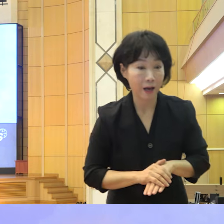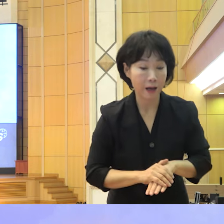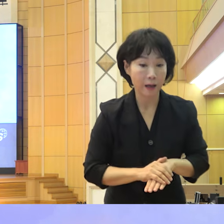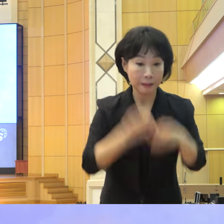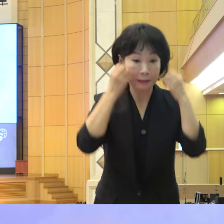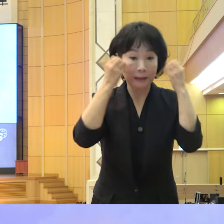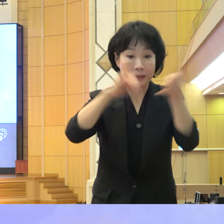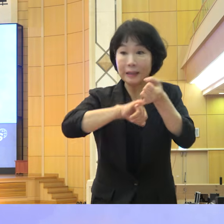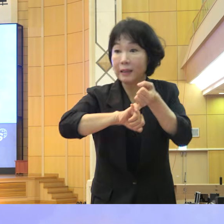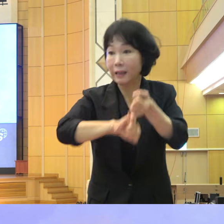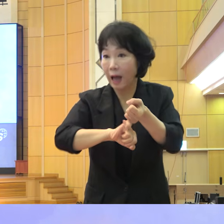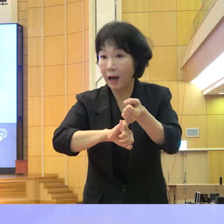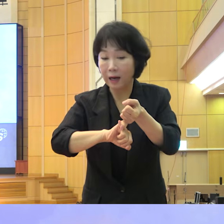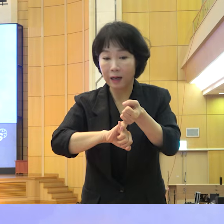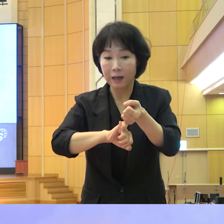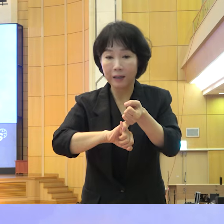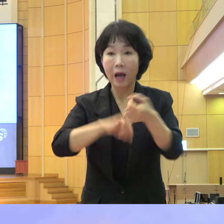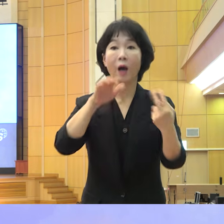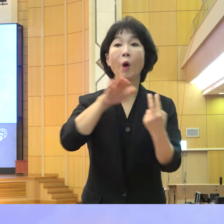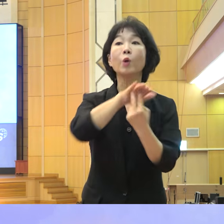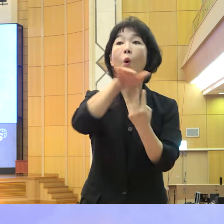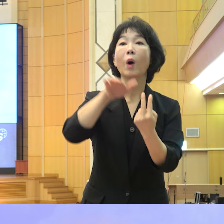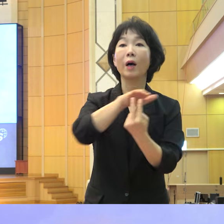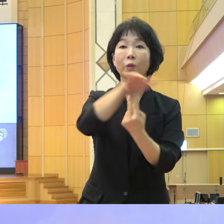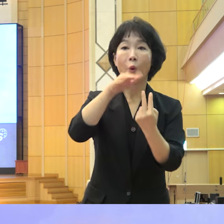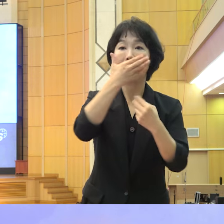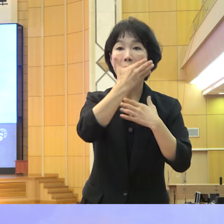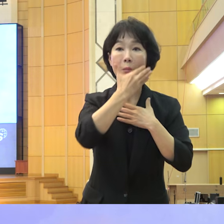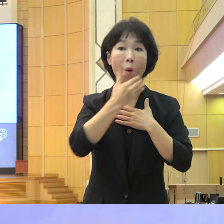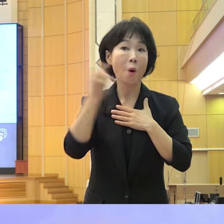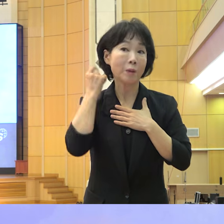신약 성경 요한복음 8장